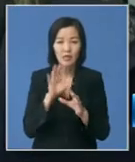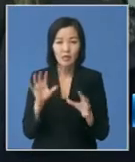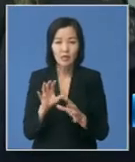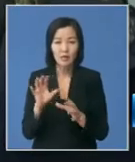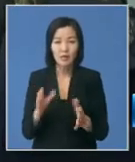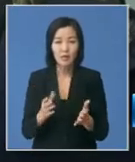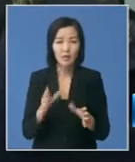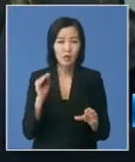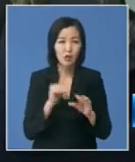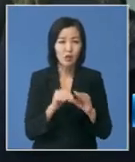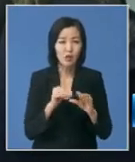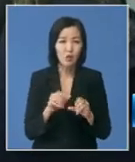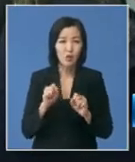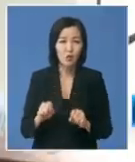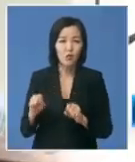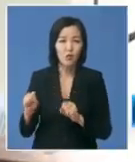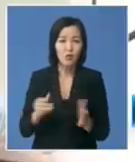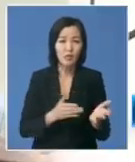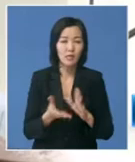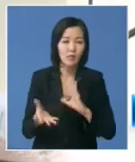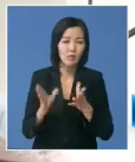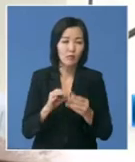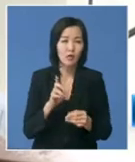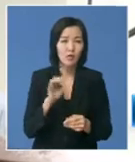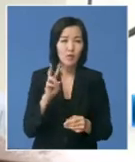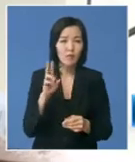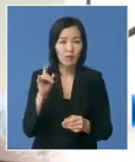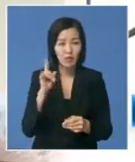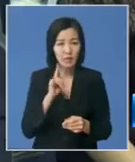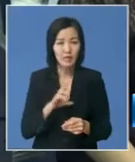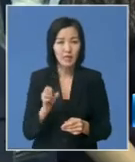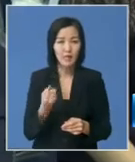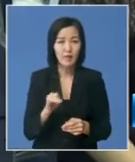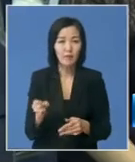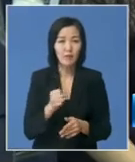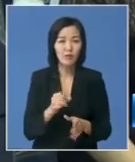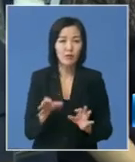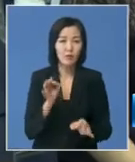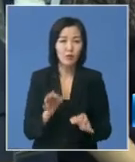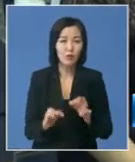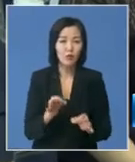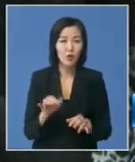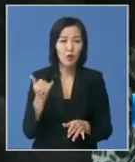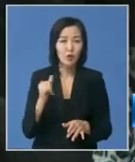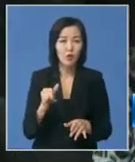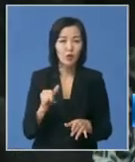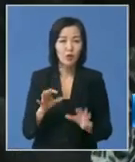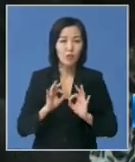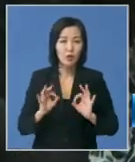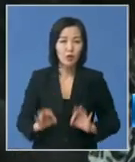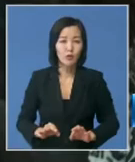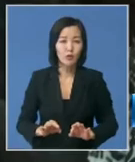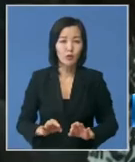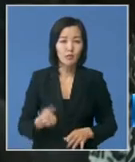мен жинақтауға қорғау саласы бойынша Еңбекші Қазақ және Райымбек аудандарының соты, сондай-ақ Ұйғыр ауданының прокуратурасы